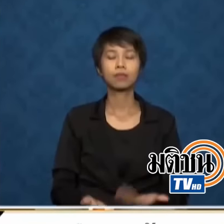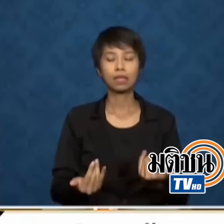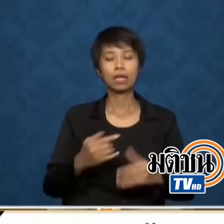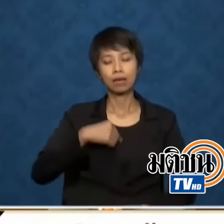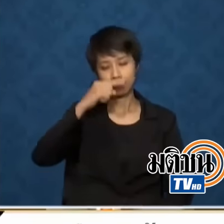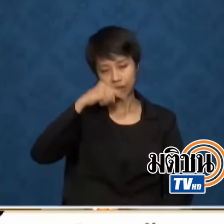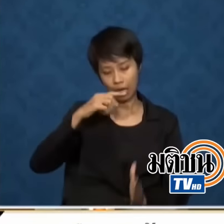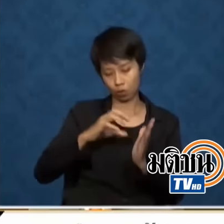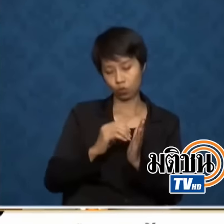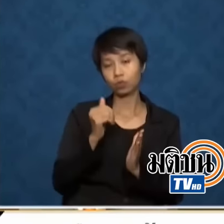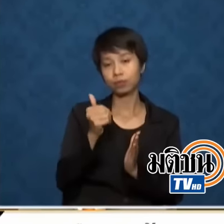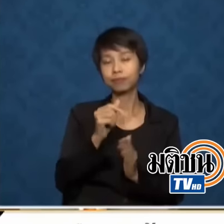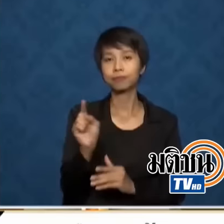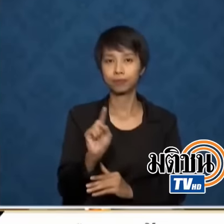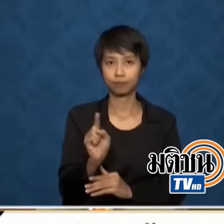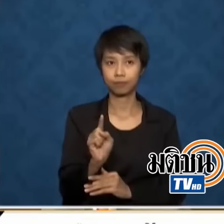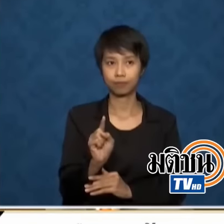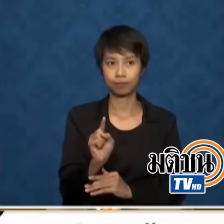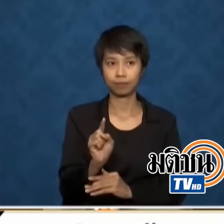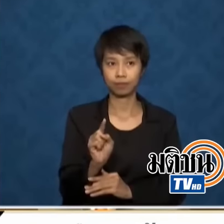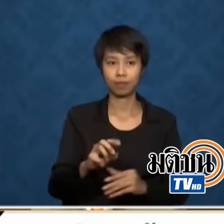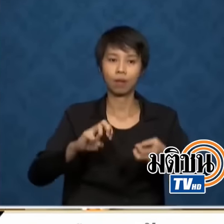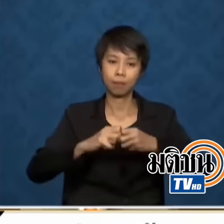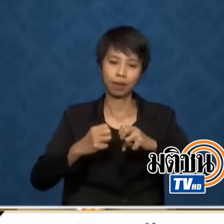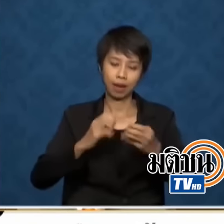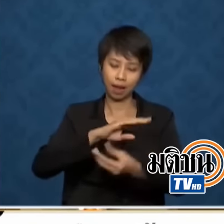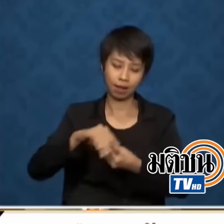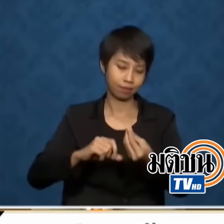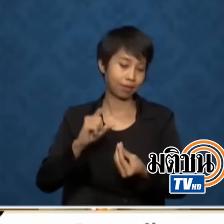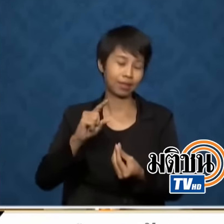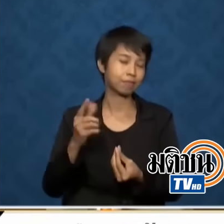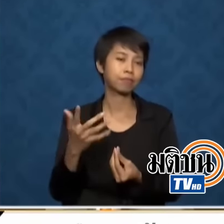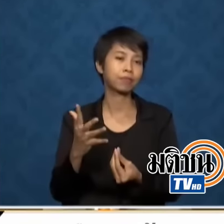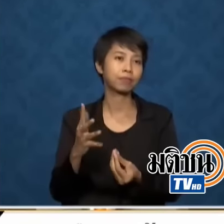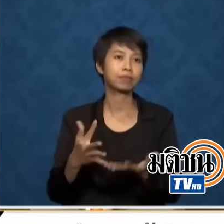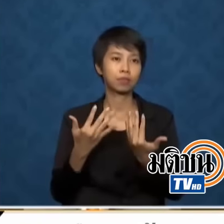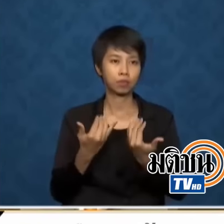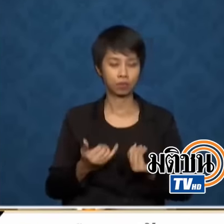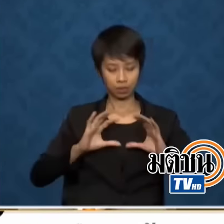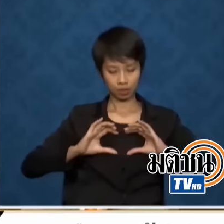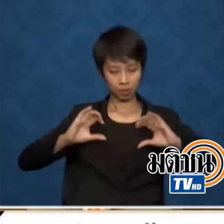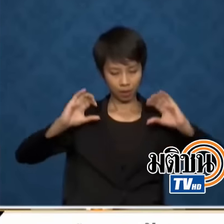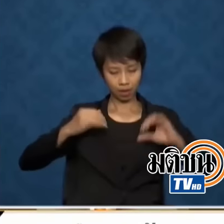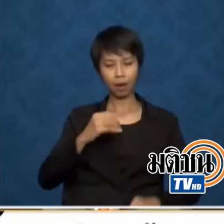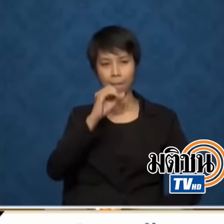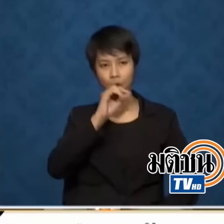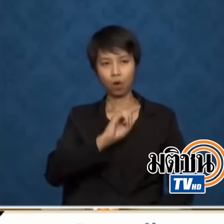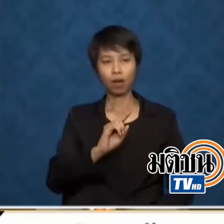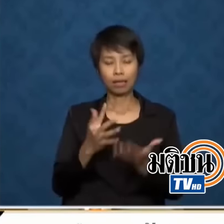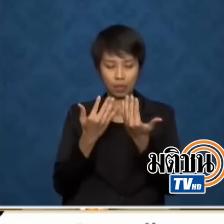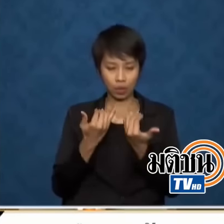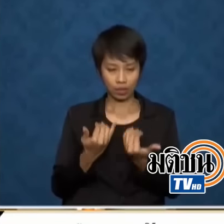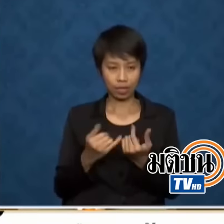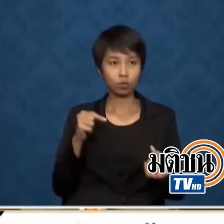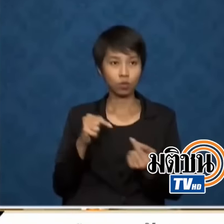คดีค่ะที่ตอนนี้ประเทศเราไม่มีวิกฤตเศรษฐกิจอีกต่อไปแล้วนะคะตอนนี้รัฐบาลเลิกพูดแล้วค่ะว่าประเทศกำลัง